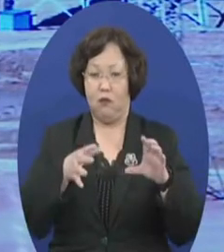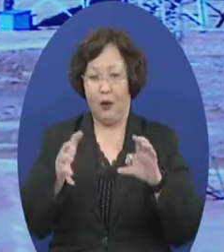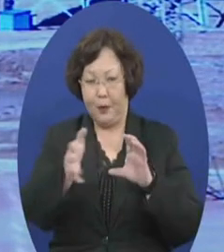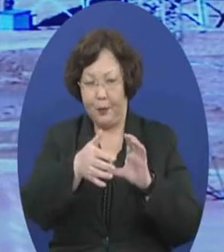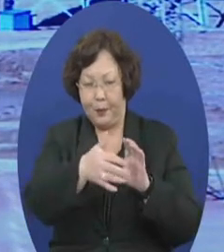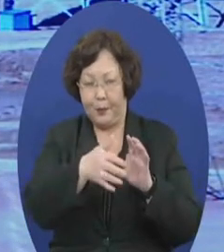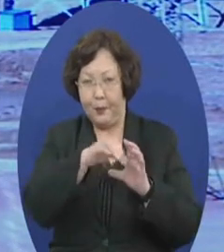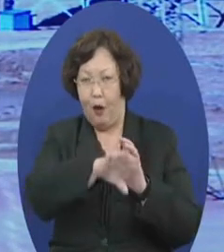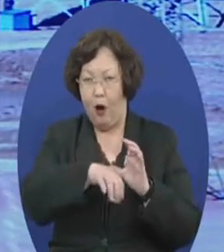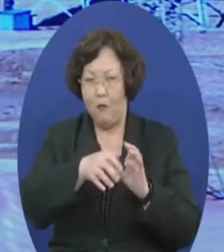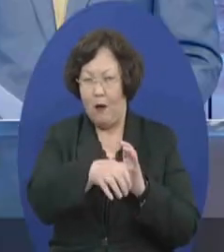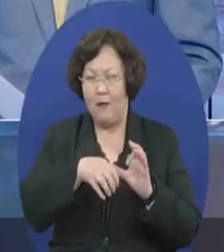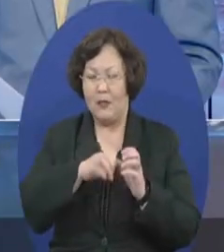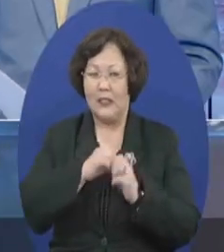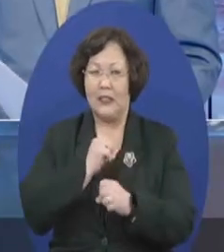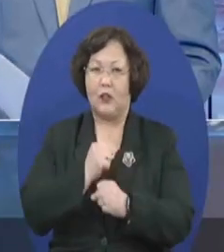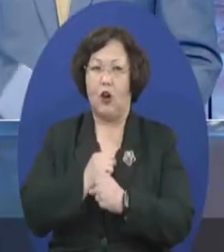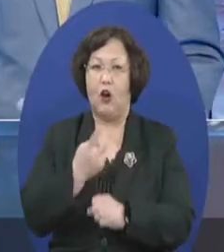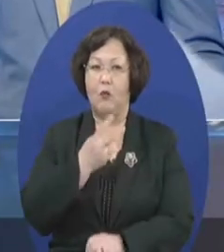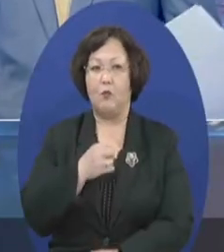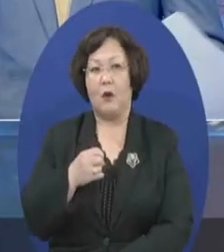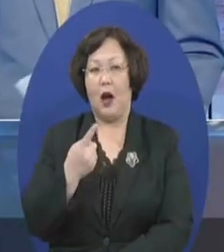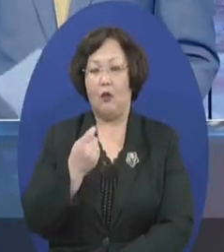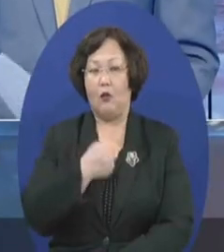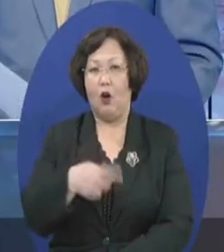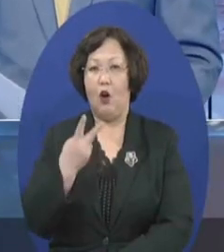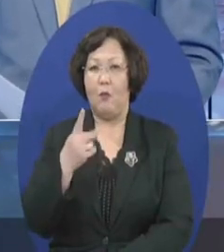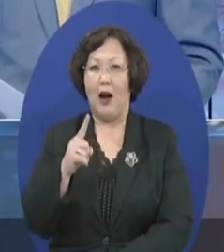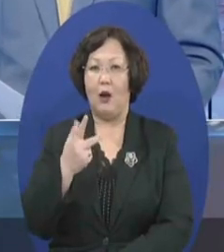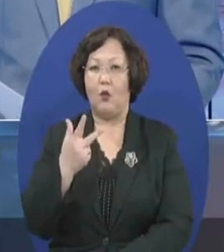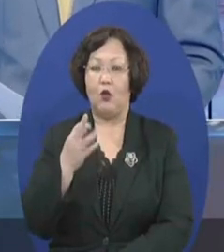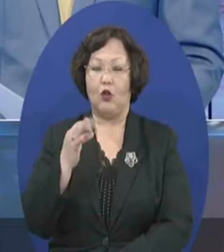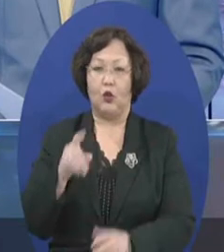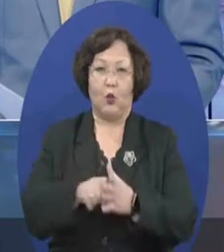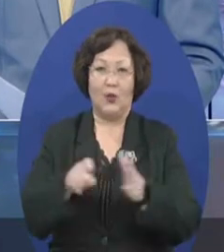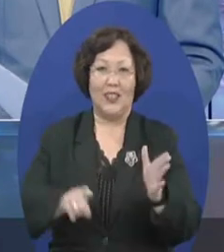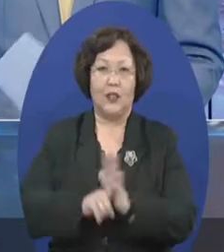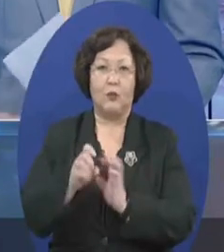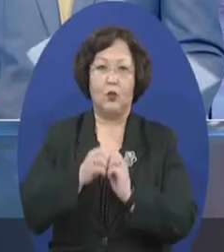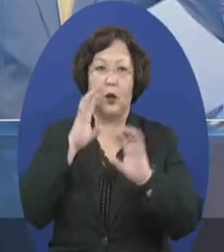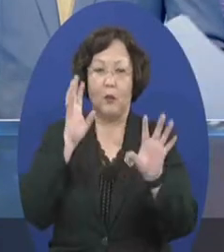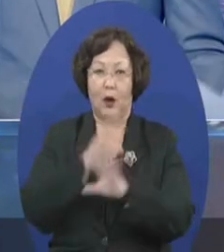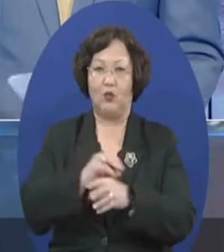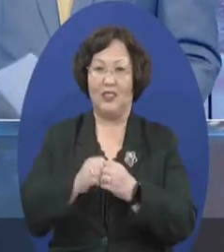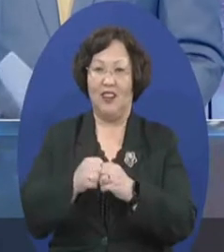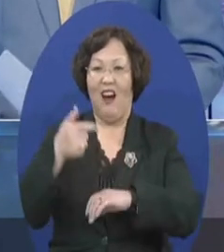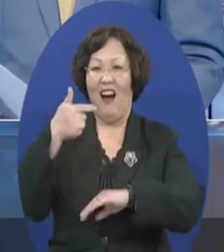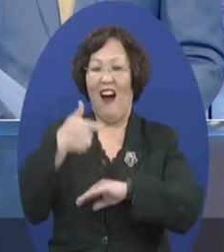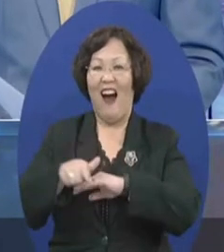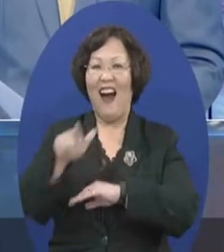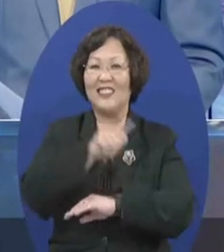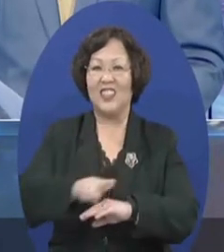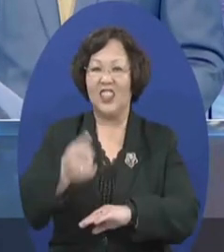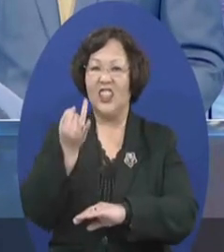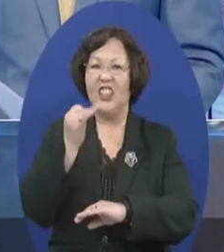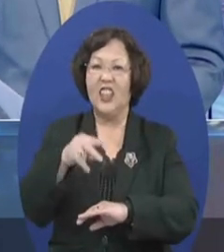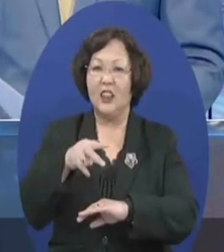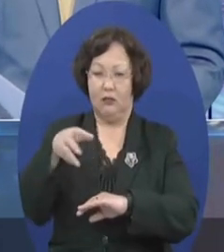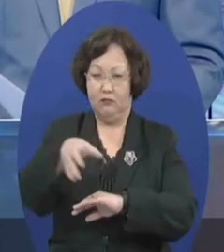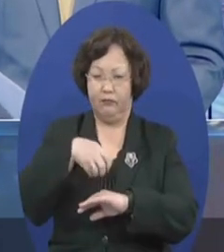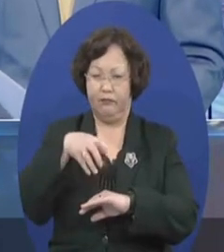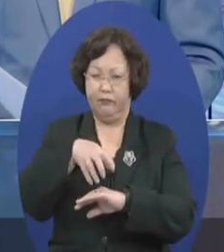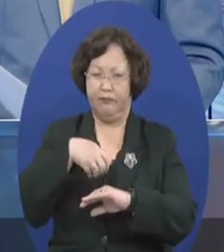нээлээ. 2010-аас 2013 оны хооронд одоо эхний бүтээн байгуулалтууд хийгдэж байсан ил уурхай одоо олборлож эхэлсэн.